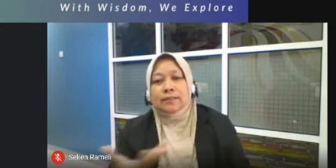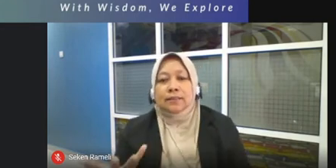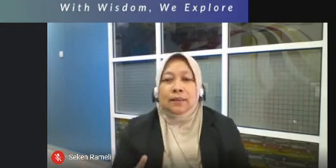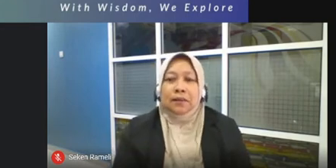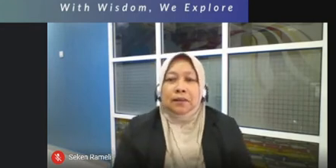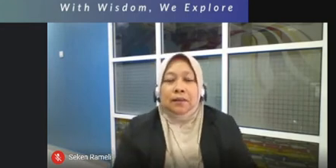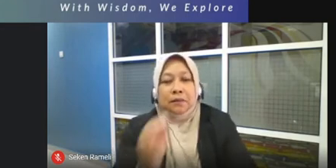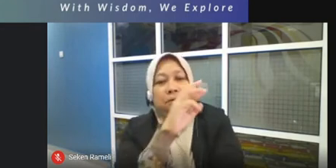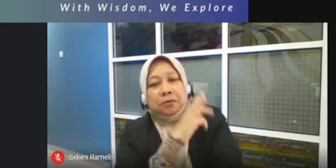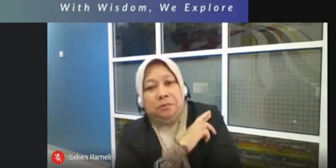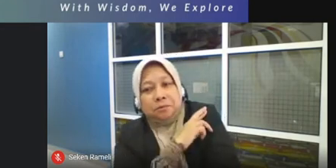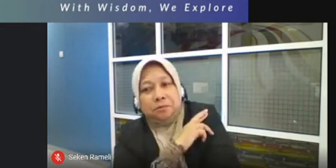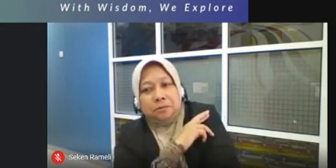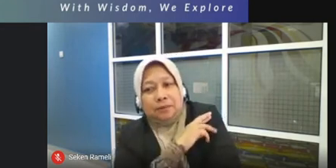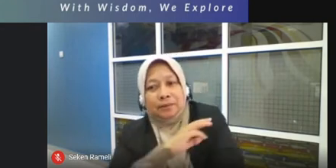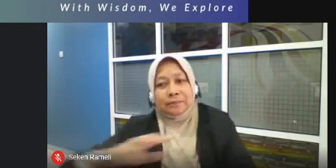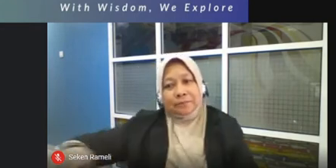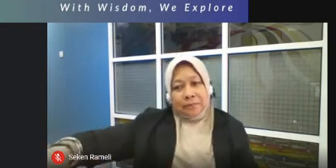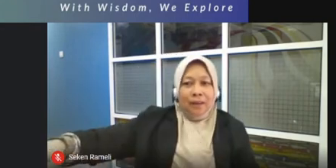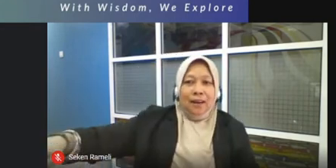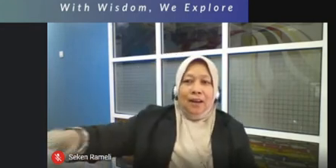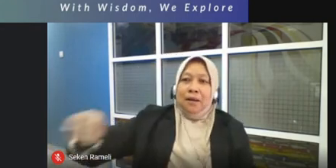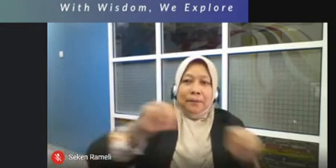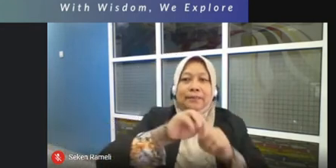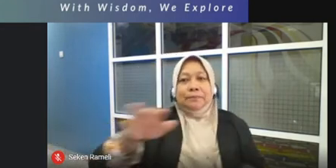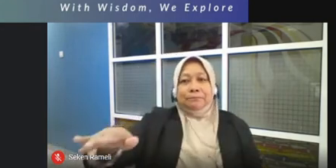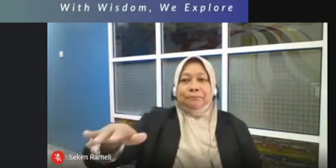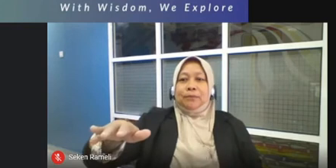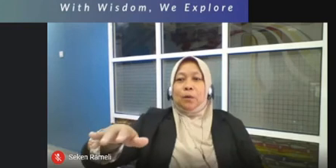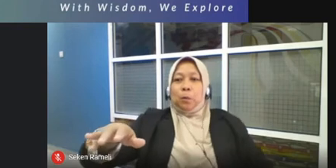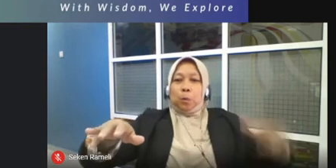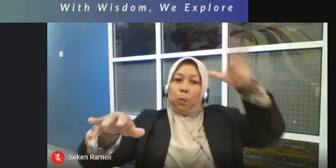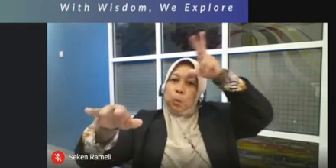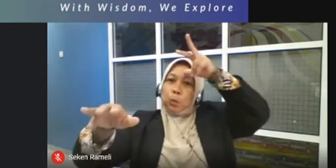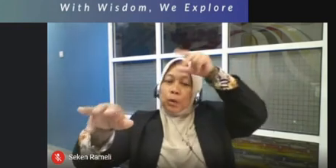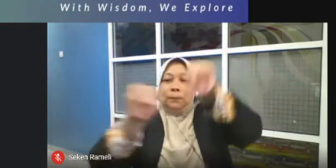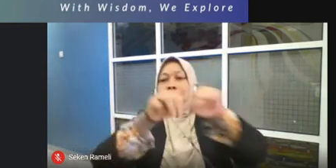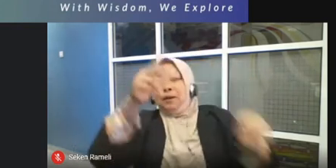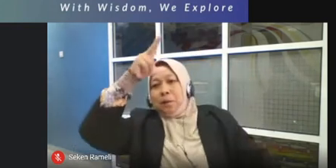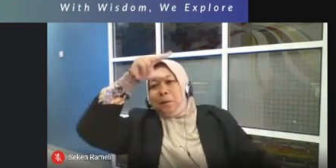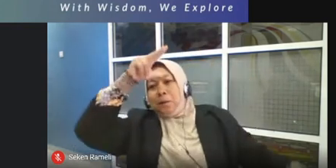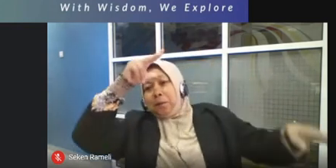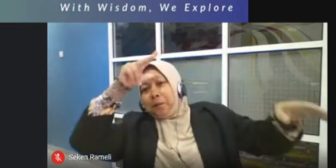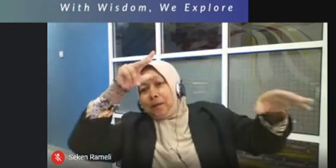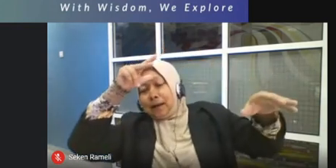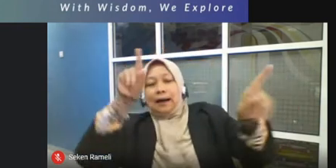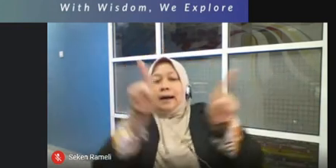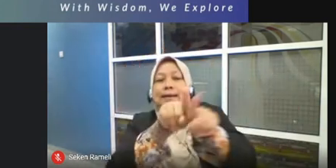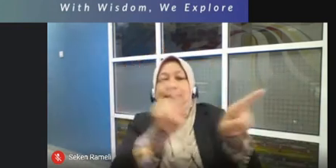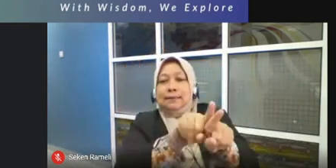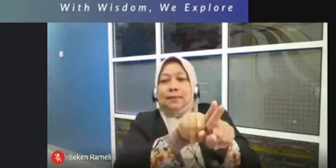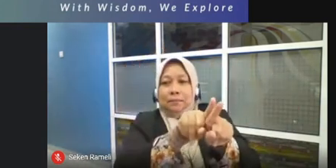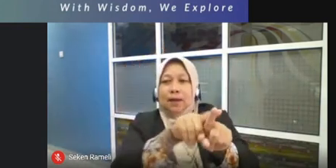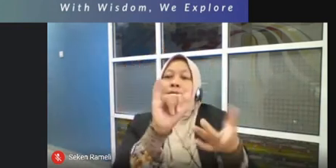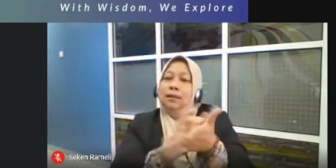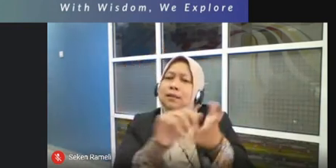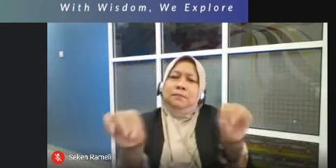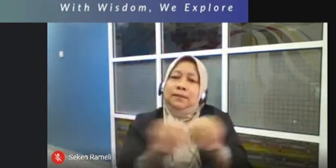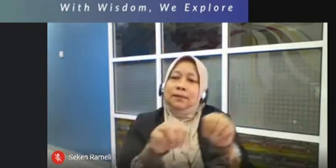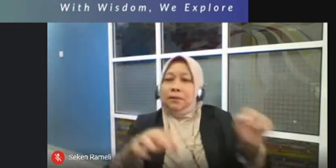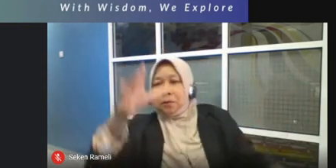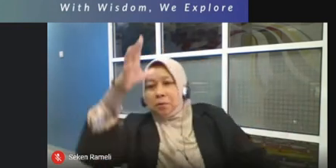santai, saya duduk santai ni, tangan apa ni, duduk atas sofa macam ni. So it's a dominant, menunjukkan